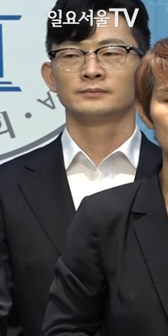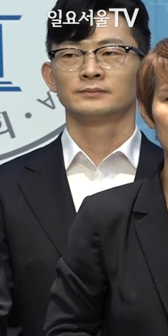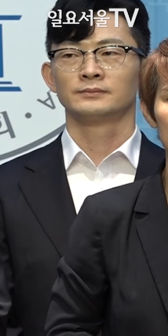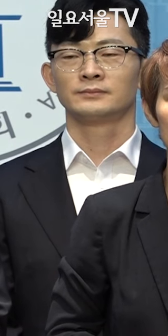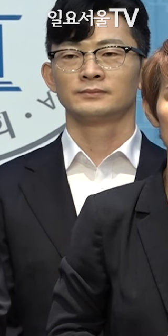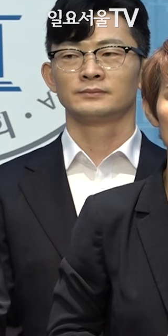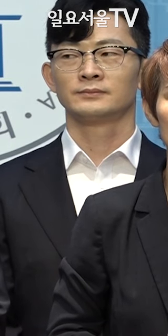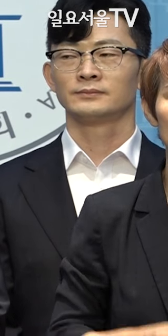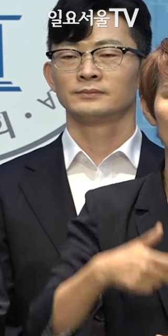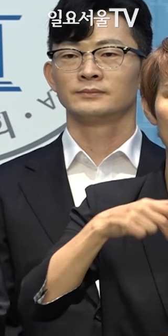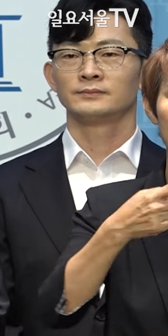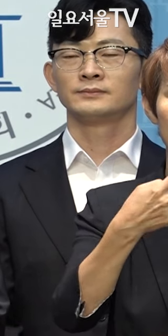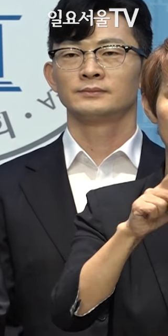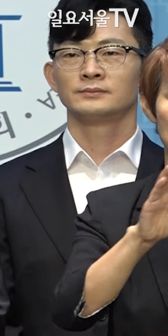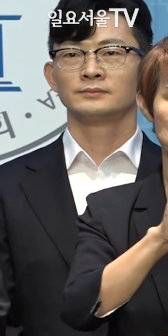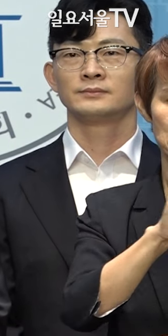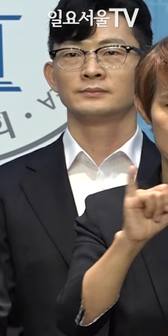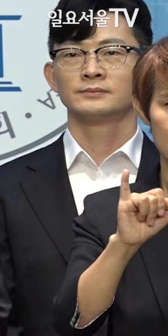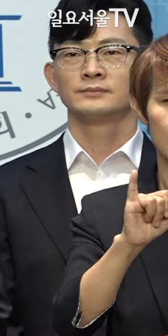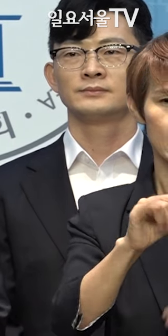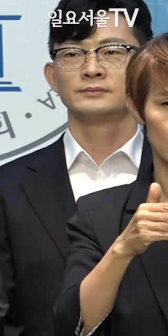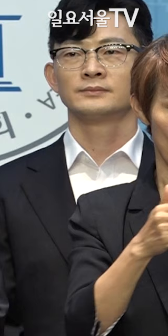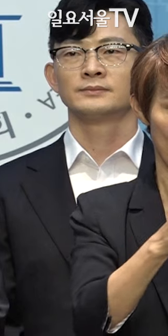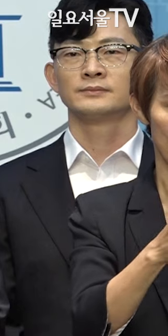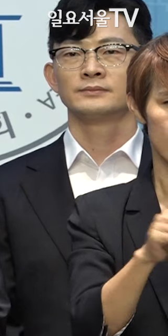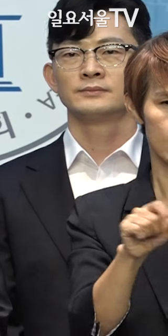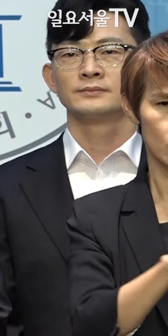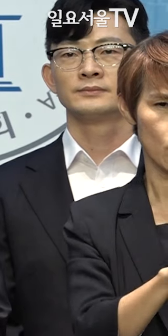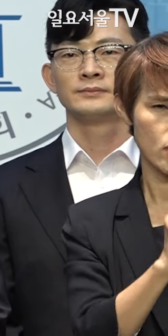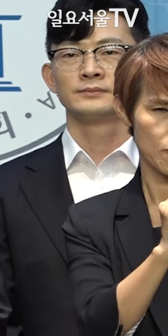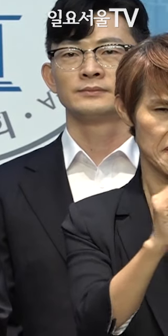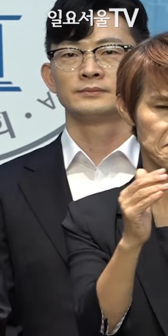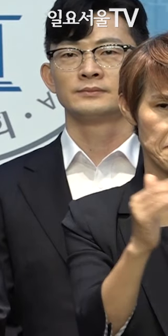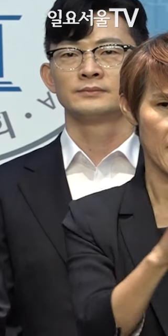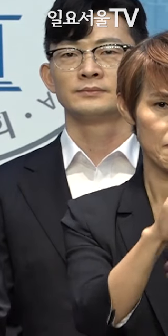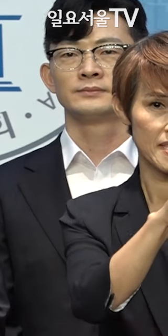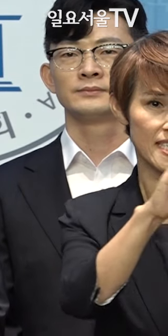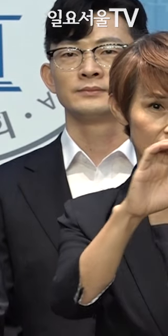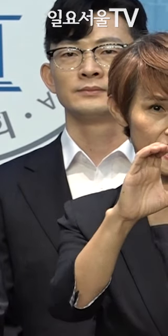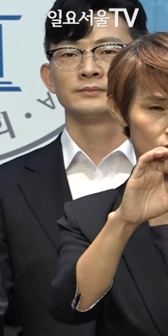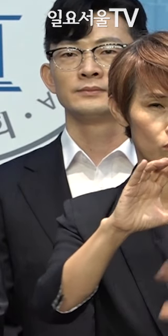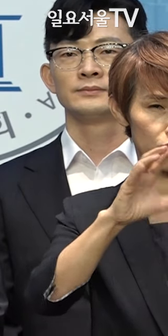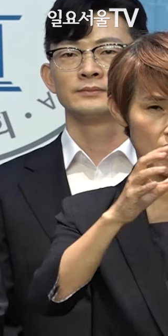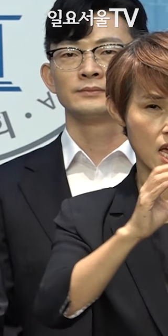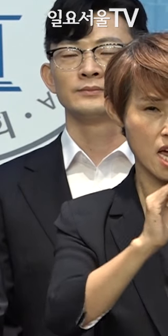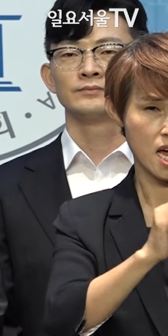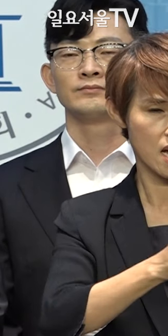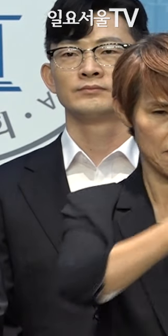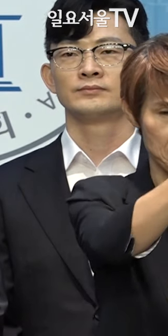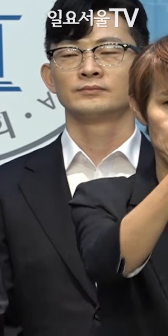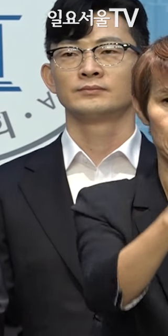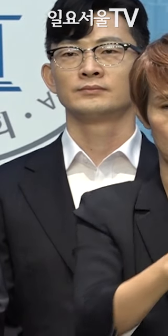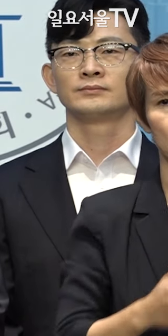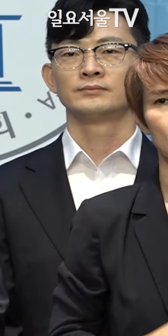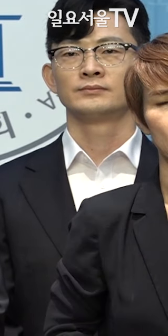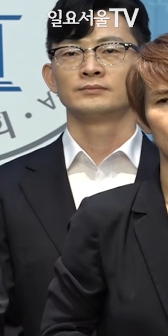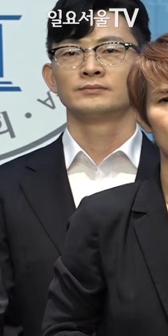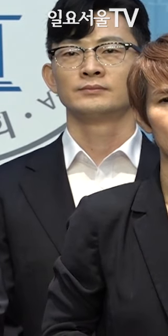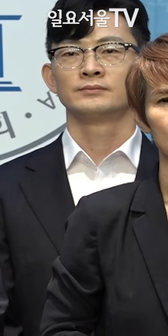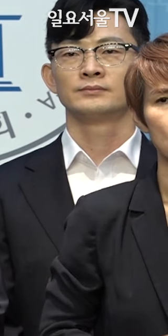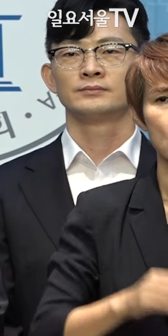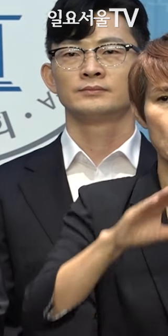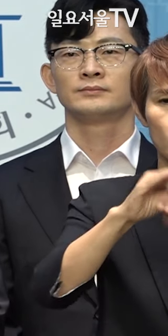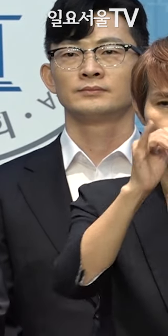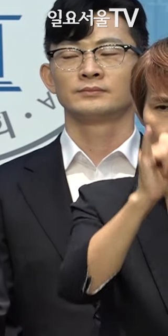의장, 카다피 리비아 지도자와 특종 인터뷰를 해서 BBC 같은 국제 언론도 놀라게 했습니다. 우리나라